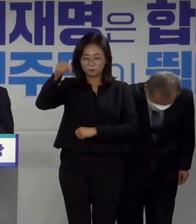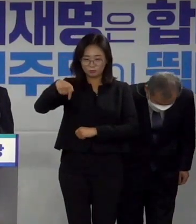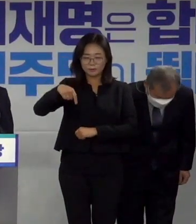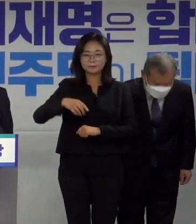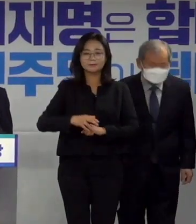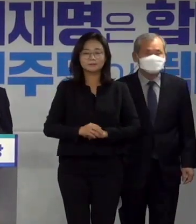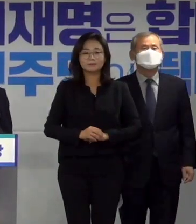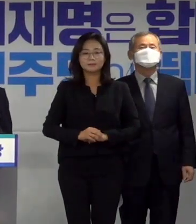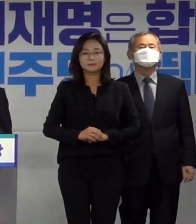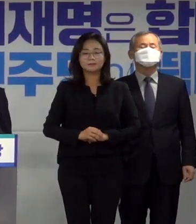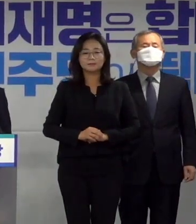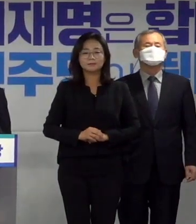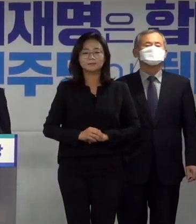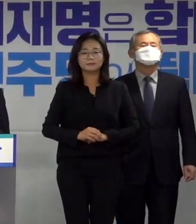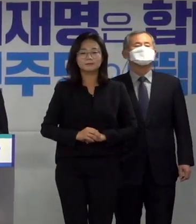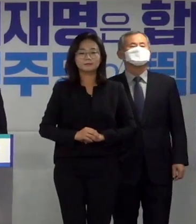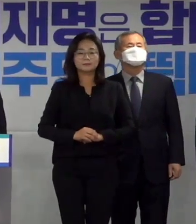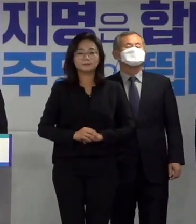안녕하십니까.